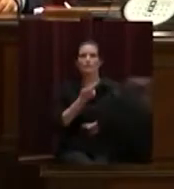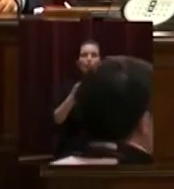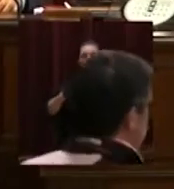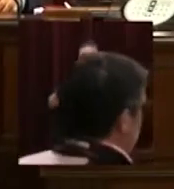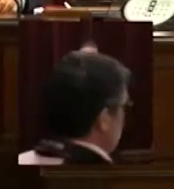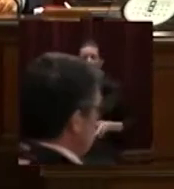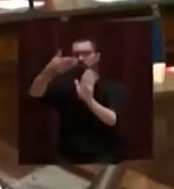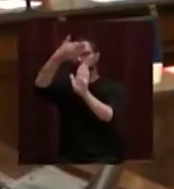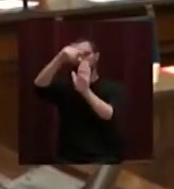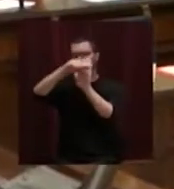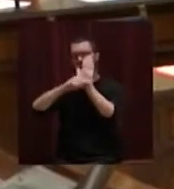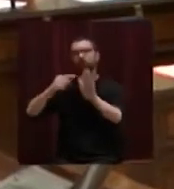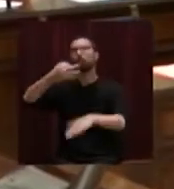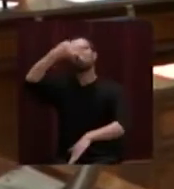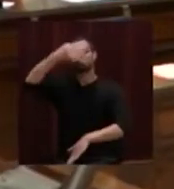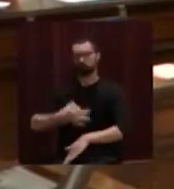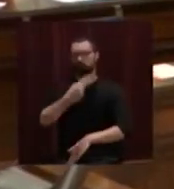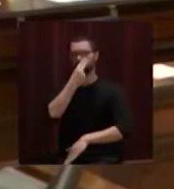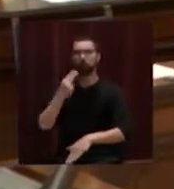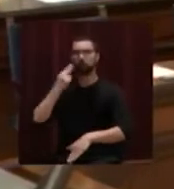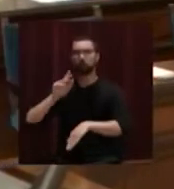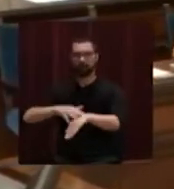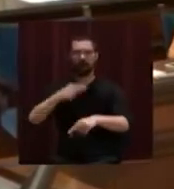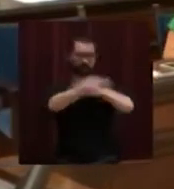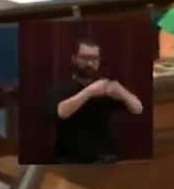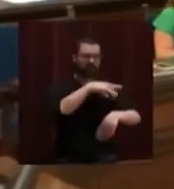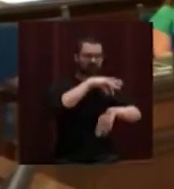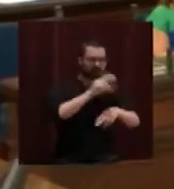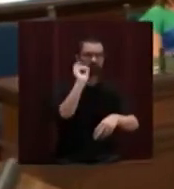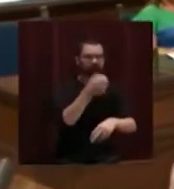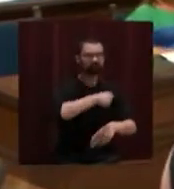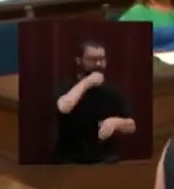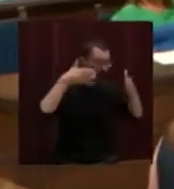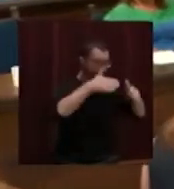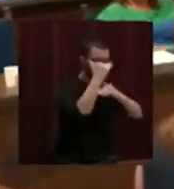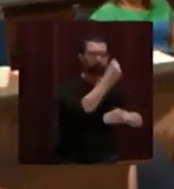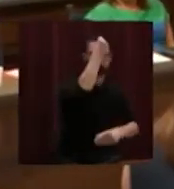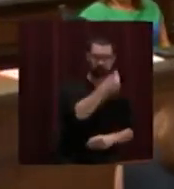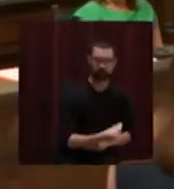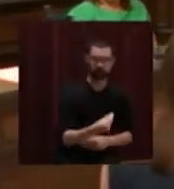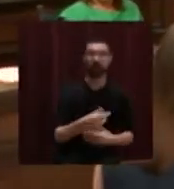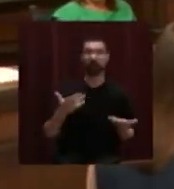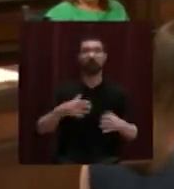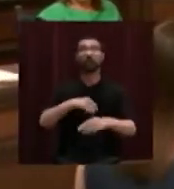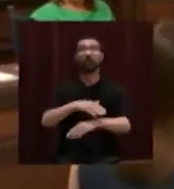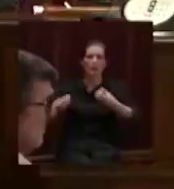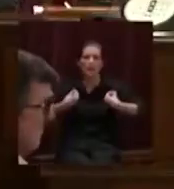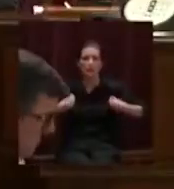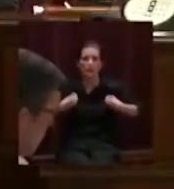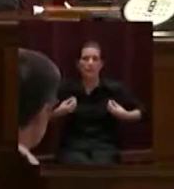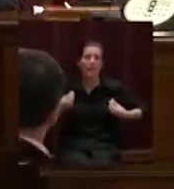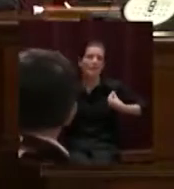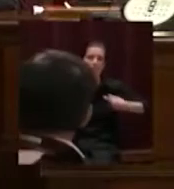cada any per aconseguir una experiència turística de primer nivell i, a la vegada, compatible amb la qualitat de vida d'uns residents que volen